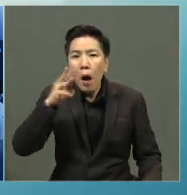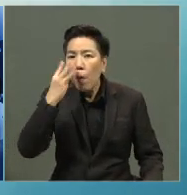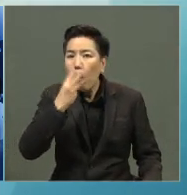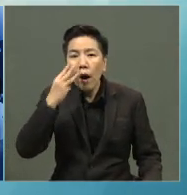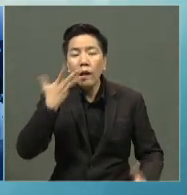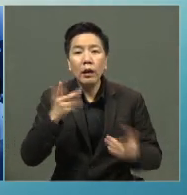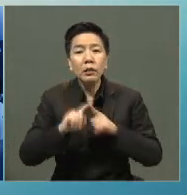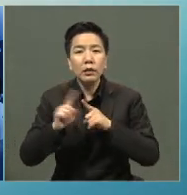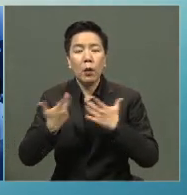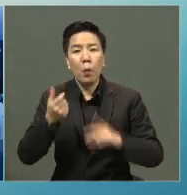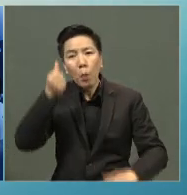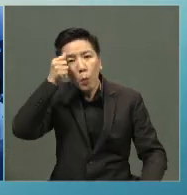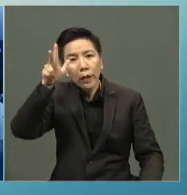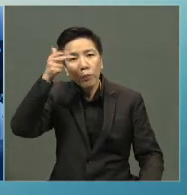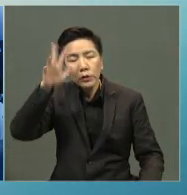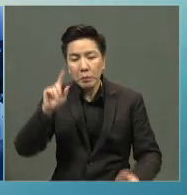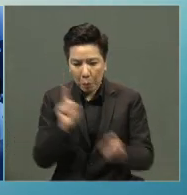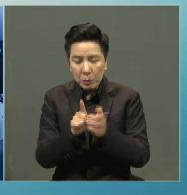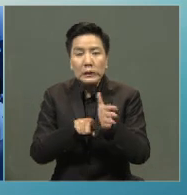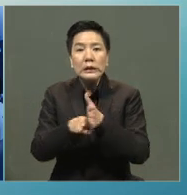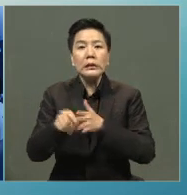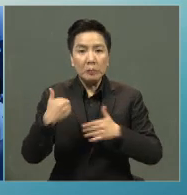สิ่งที่น่าสนใจก็คือเป็นพนักงานนวดอีกแล้วครับถึงได้เป็นผู้ชายเมื่อวานนี้ที่ผมนำเรียนไปอยู่ในเศษกำลังทินก็รายงานว่าเป็นพนักงานนวดเหมือนกันที่กลับมาจากต่างประเทศแล้วก็มาพบเชื้อรายนี้มีอาการไข้ด้วยนะครับแล้วก็จมูกได้กลิ่นนะครับกลับมาเพียงแค่3 4วันเท่านั้นเองก็เจอแล้วเรามาตั้งข้อสังเกตเรื่องของอาชีพที่มีการสัมผัสใกล้ชิดกันนะนี้ไม่ได้เจตนาที่จะไปย้อนแย้งอะไรกันกับการมาตรการผ่อนคลายที่จะเกิดขึ้นกับเรื่องของนวดทั้งหลายที่เรากำลังจะมีนะครับแต่ในที่ประชุมก็มีการตั้งข้อสังเกตเพื่อศึกษาให้ได้เห็นภาพนะครับว่าถ้าจะต้องผ่อนคลายในกลุ่มอาชีพที่มีความเสี่ยงปานกลางออกไปทางสูงหรือสูงเลยอย่างนี้เนี่ยเราจะต้องมีมาตรการอะไรอย่างไรอ่ะ